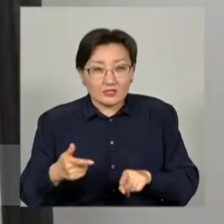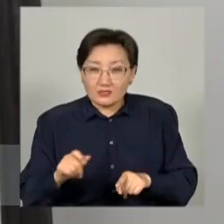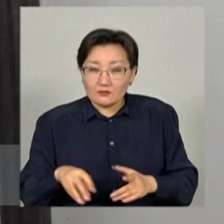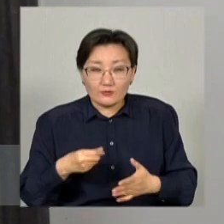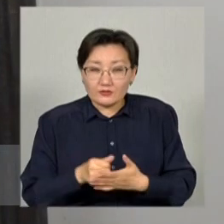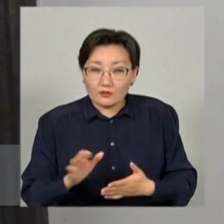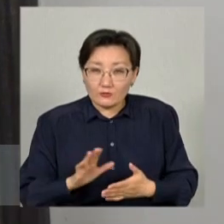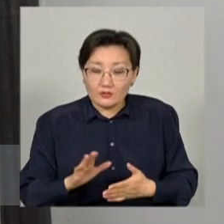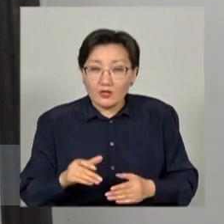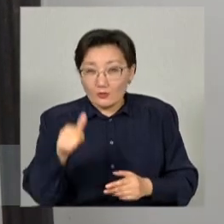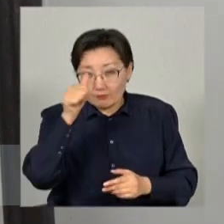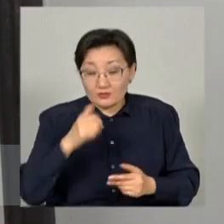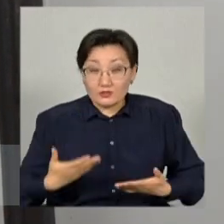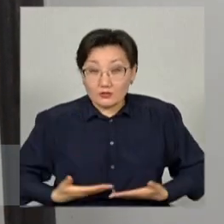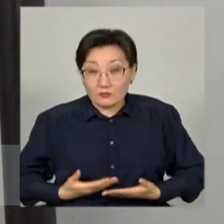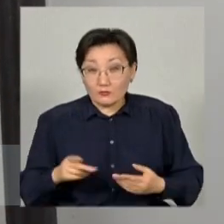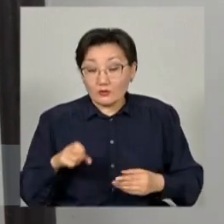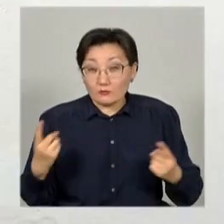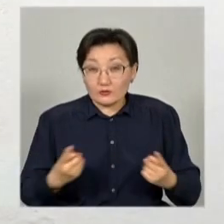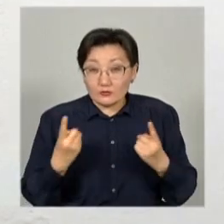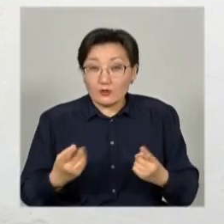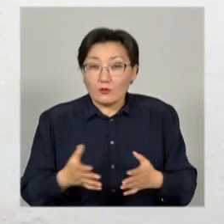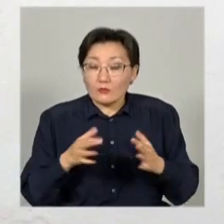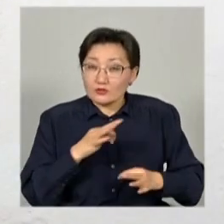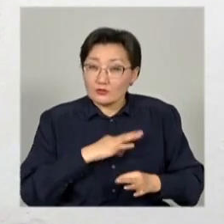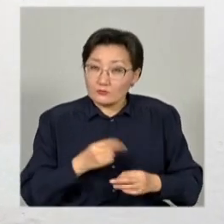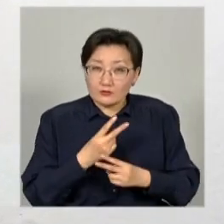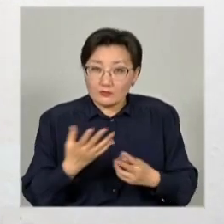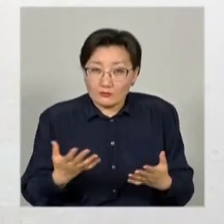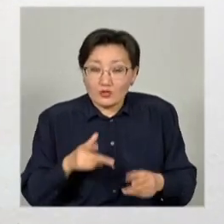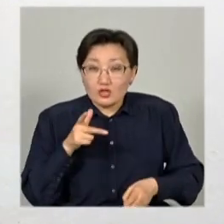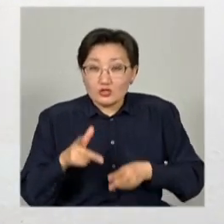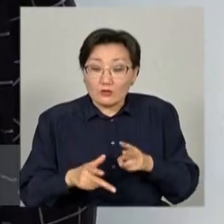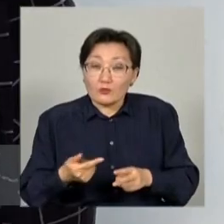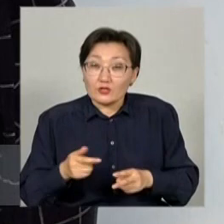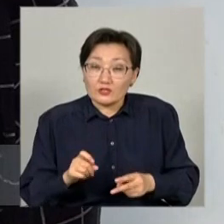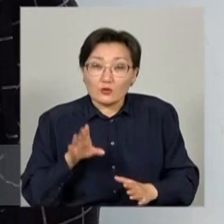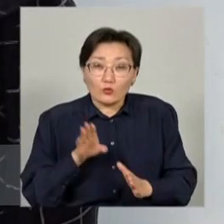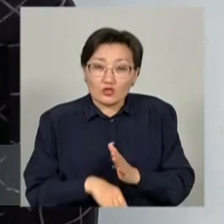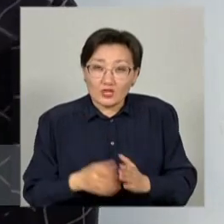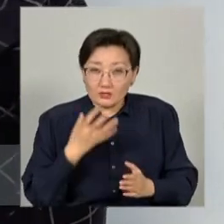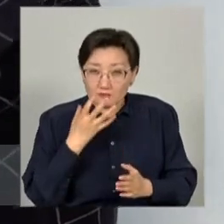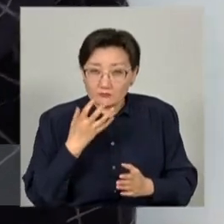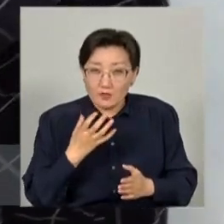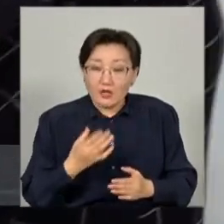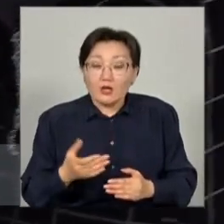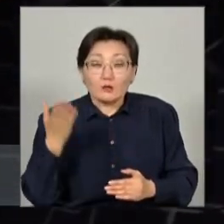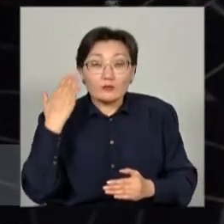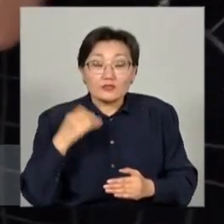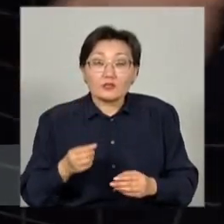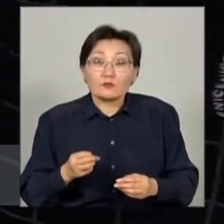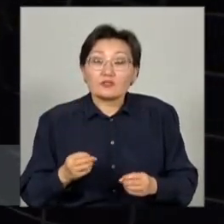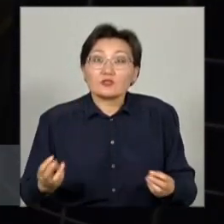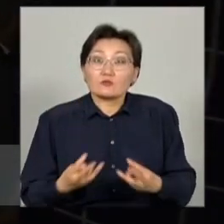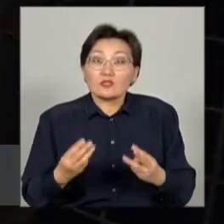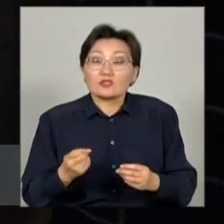платила. Говорит, что месяц прожили как обычно и большого потребления не заметила. Жалуется, что газ стал хуже греть. Рассказывает, что раньше чайник закипал за